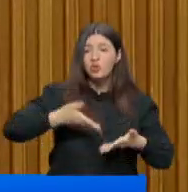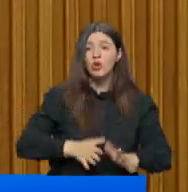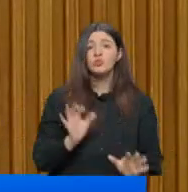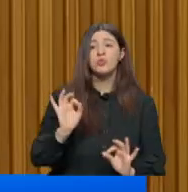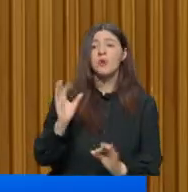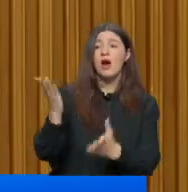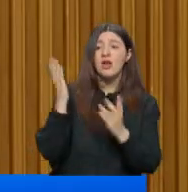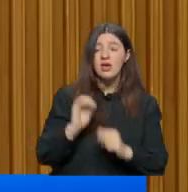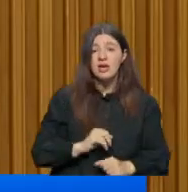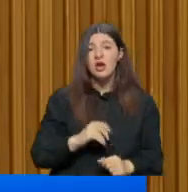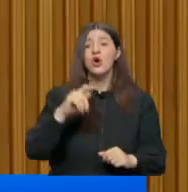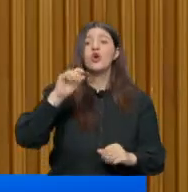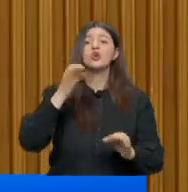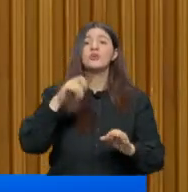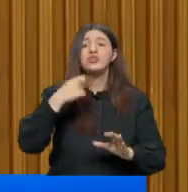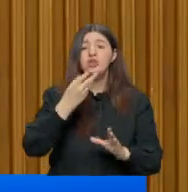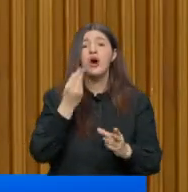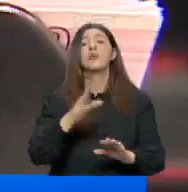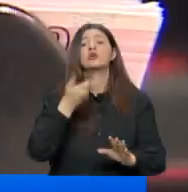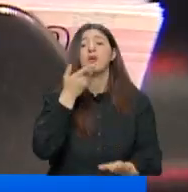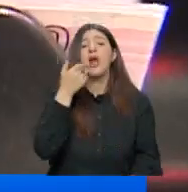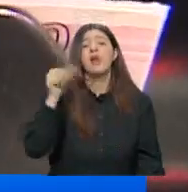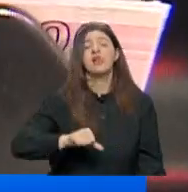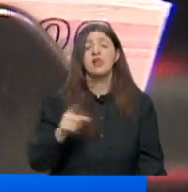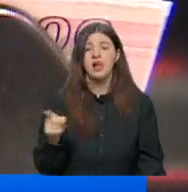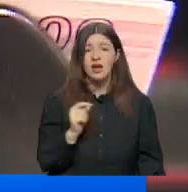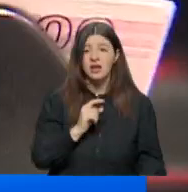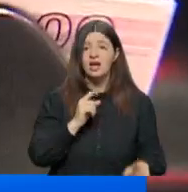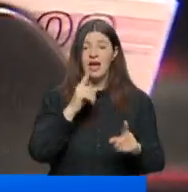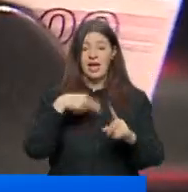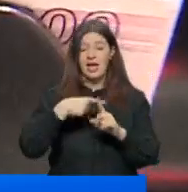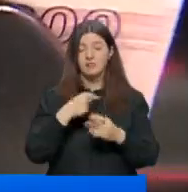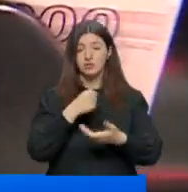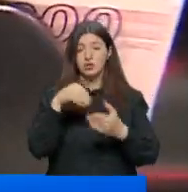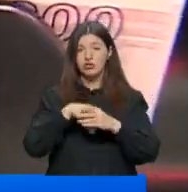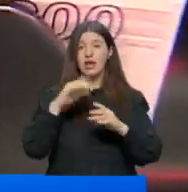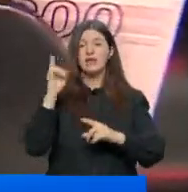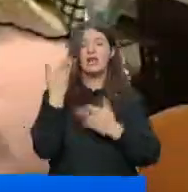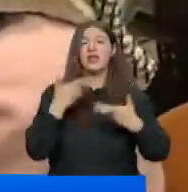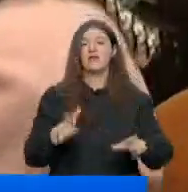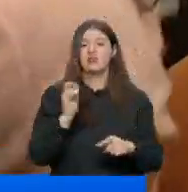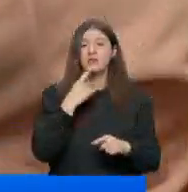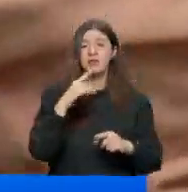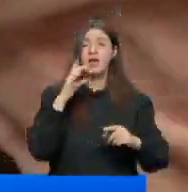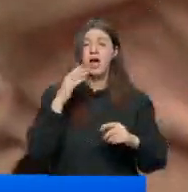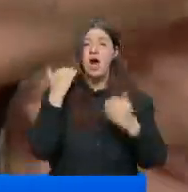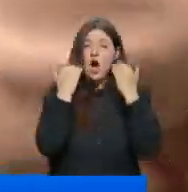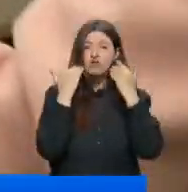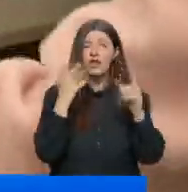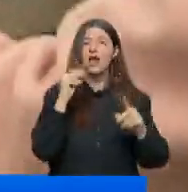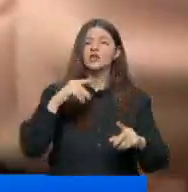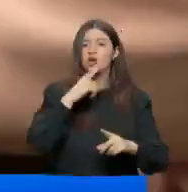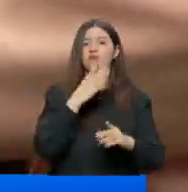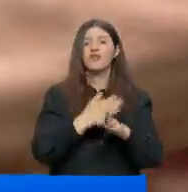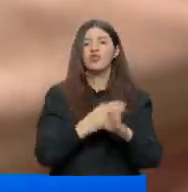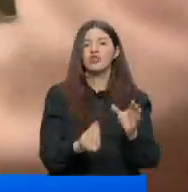mübarek. Gümüş kaşık olmazsa çorba içemiyor. Ek bütçe içinde iktidar iflas etti diyen Akşener, her zorlukta olan